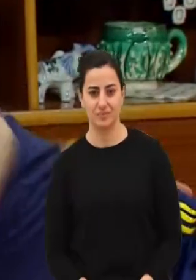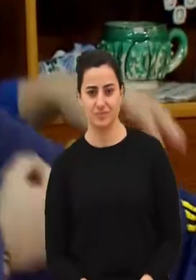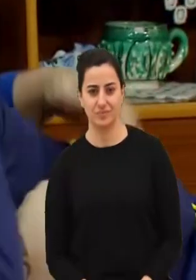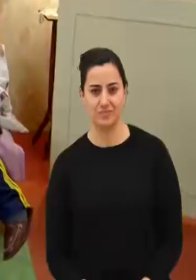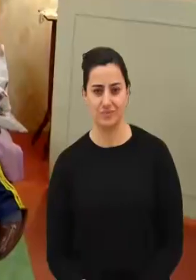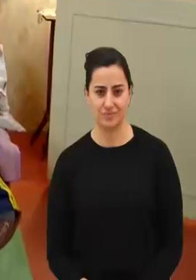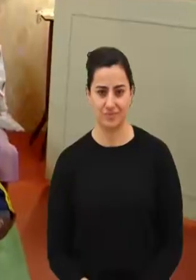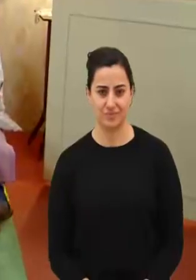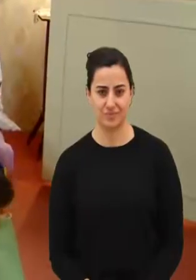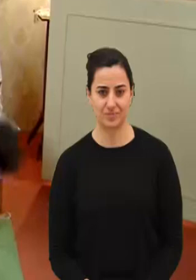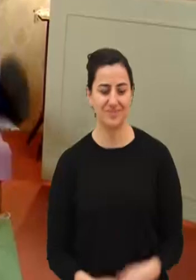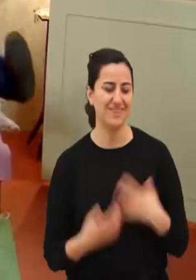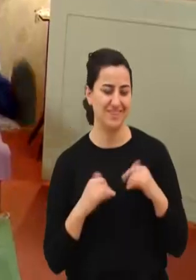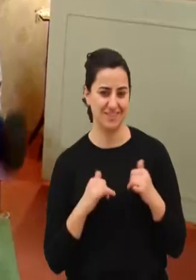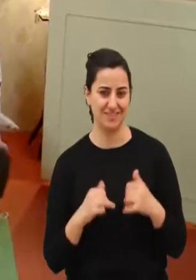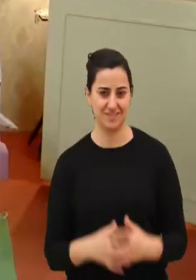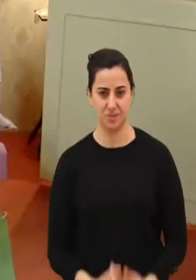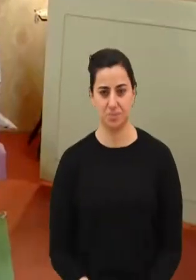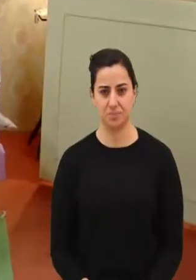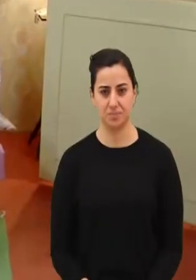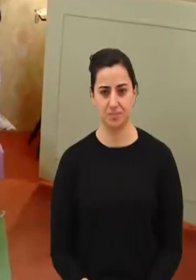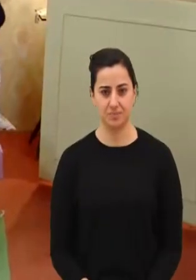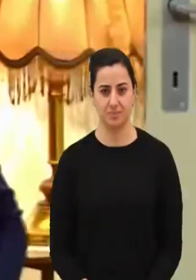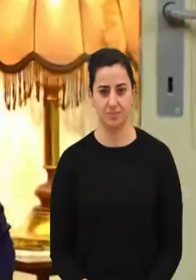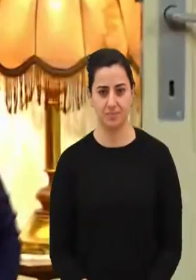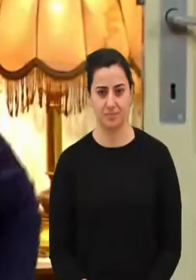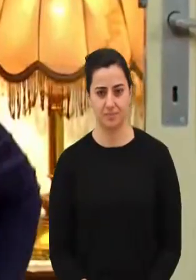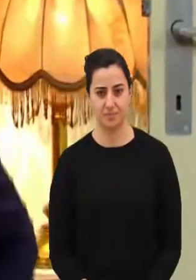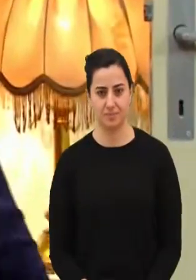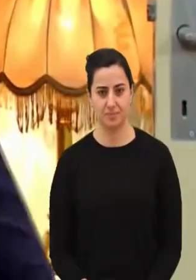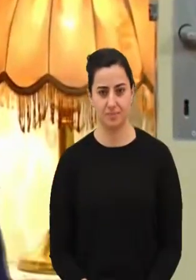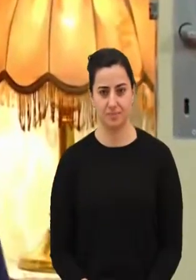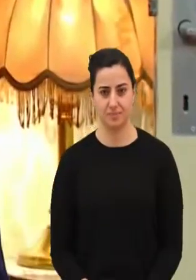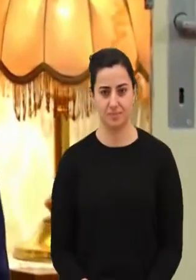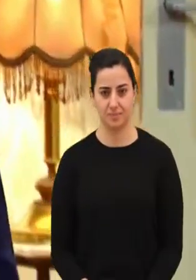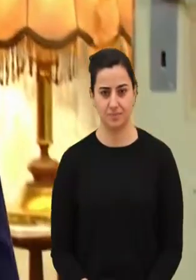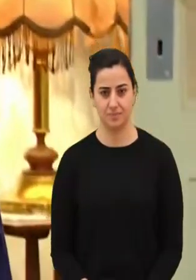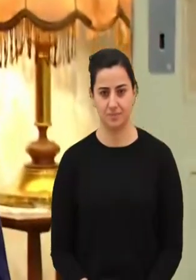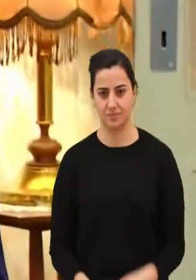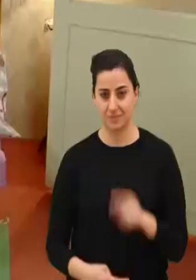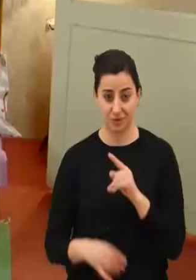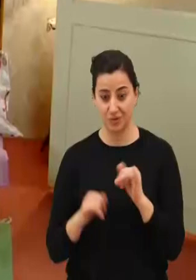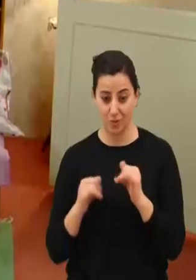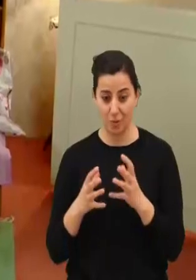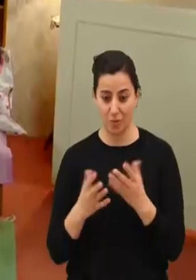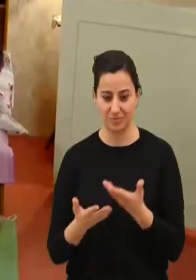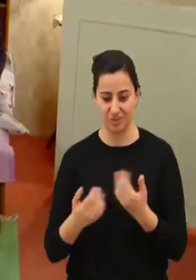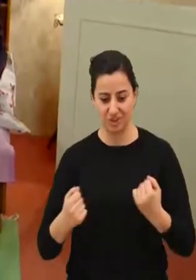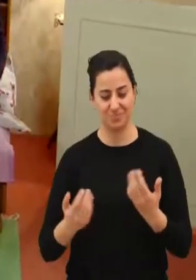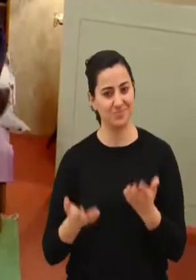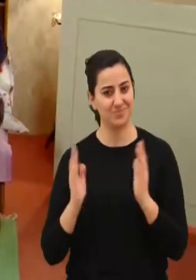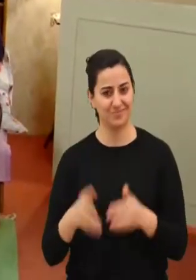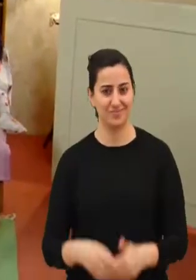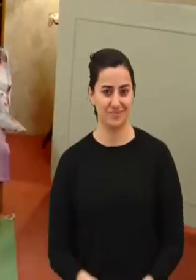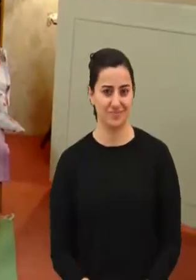Kilo verdin sana. Şaka yapıyoruz. Hala 80'li kilolarda gibi. Top oynadığın zamanlarda olacaktı bu kilo ama işte. Ah